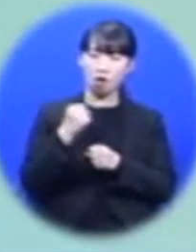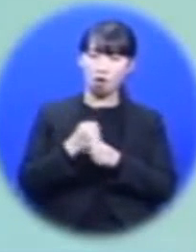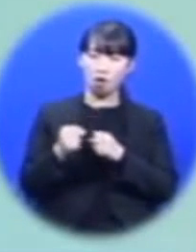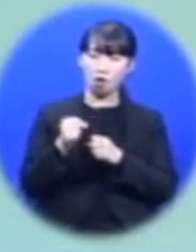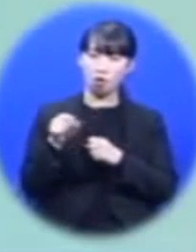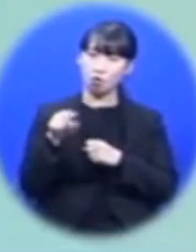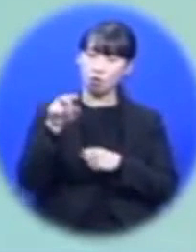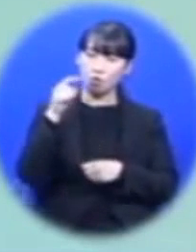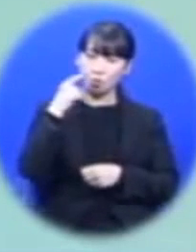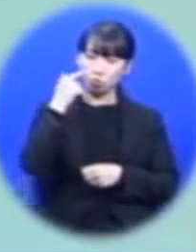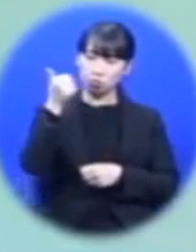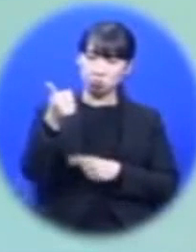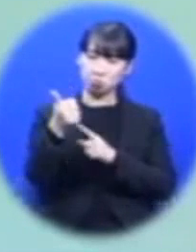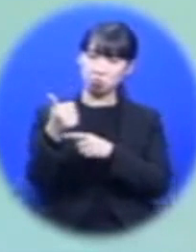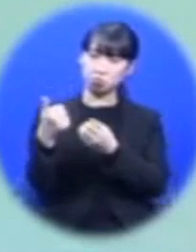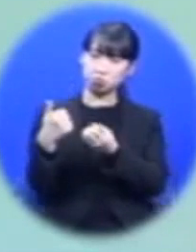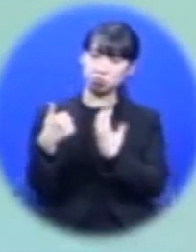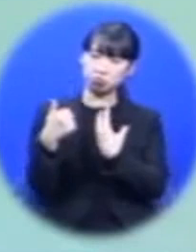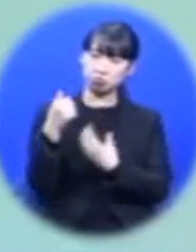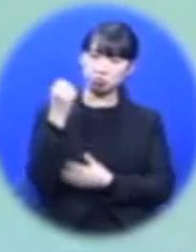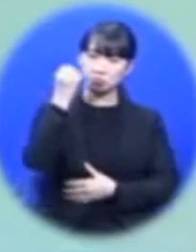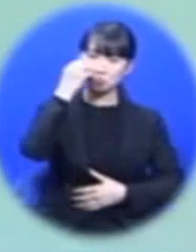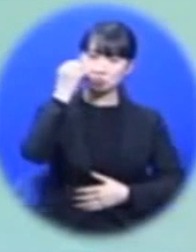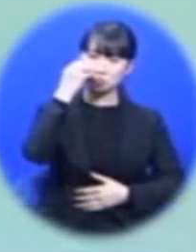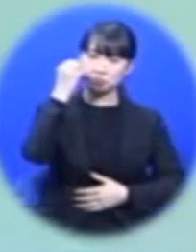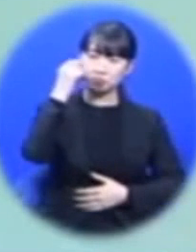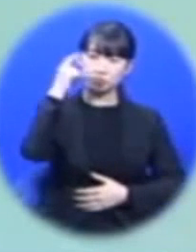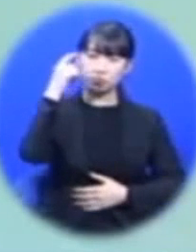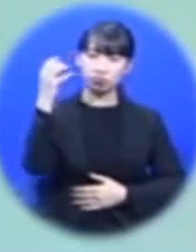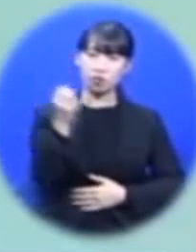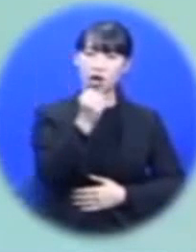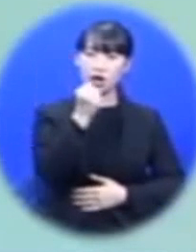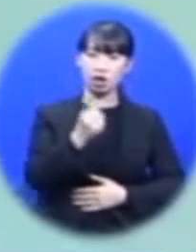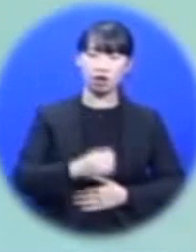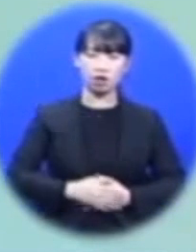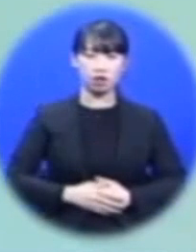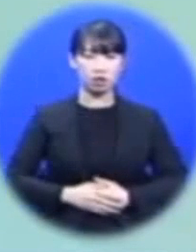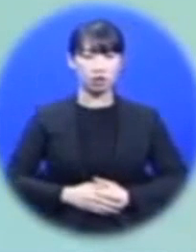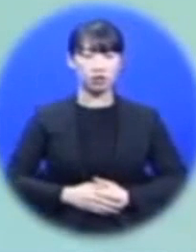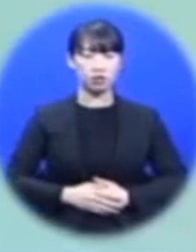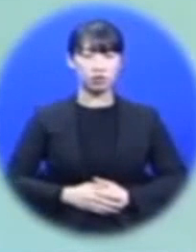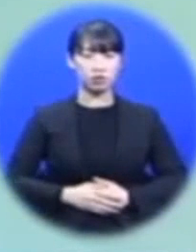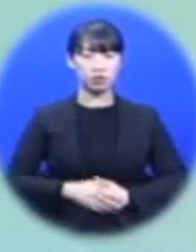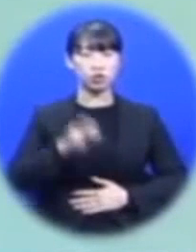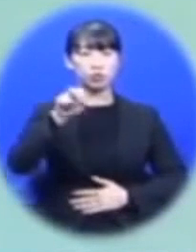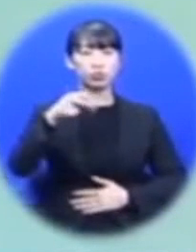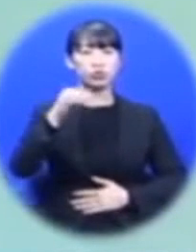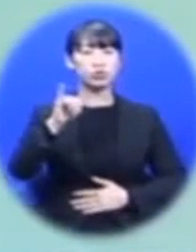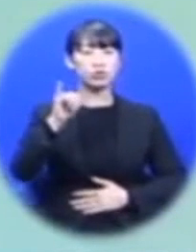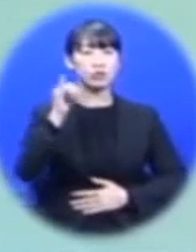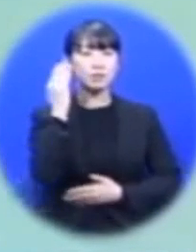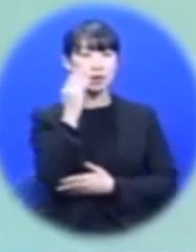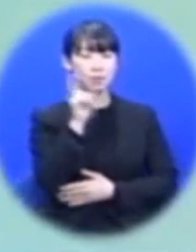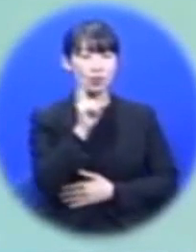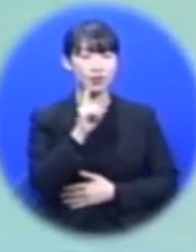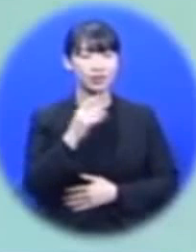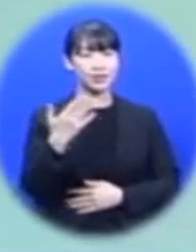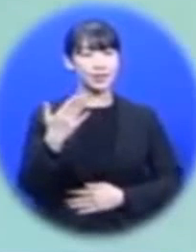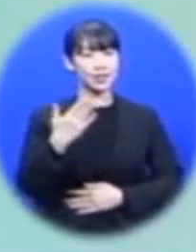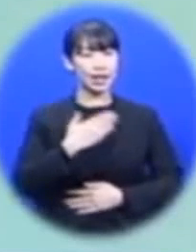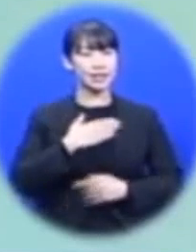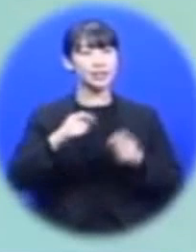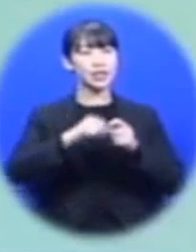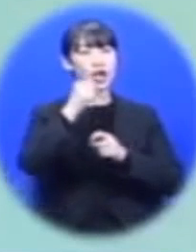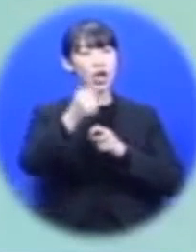거죠 오늘 정말 설교가 이상하게 흐르고 있다고 생각했어 그러면서 무디가 말하기를 나는